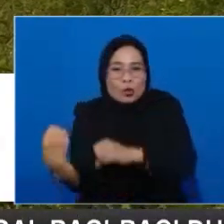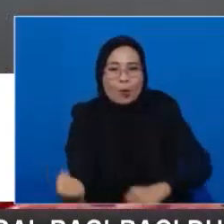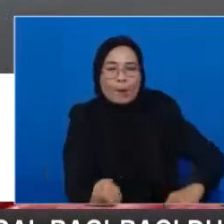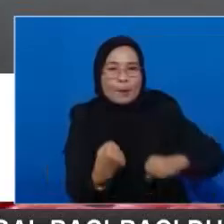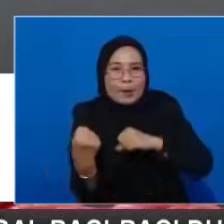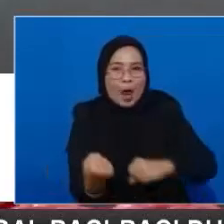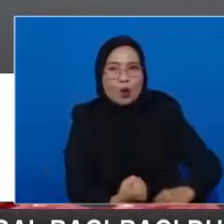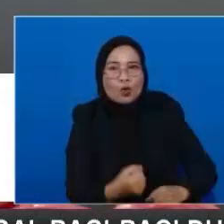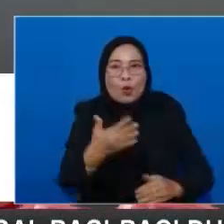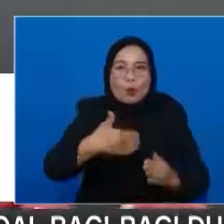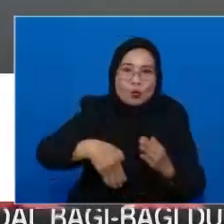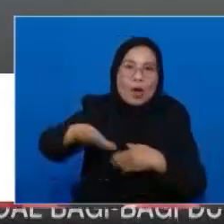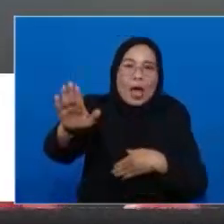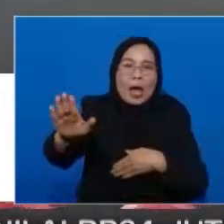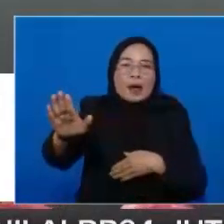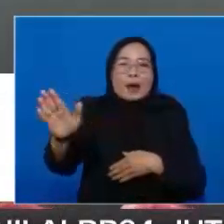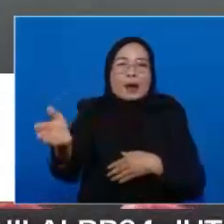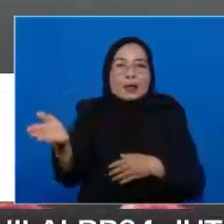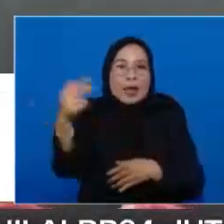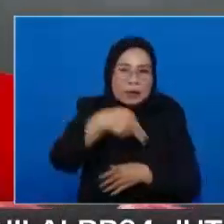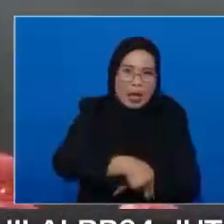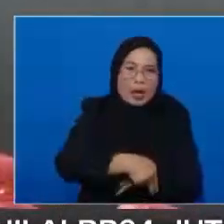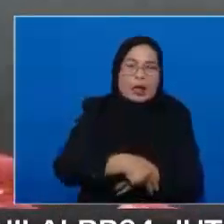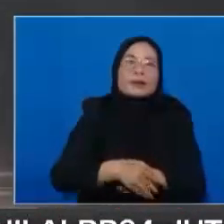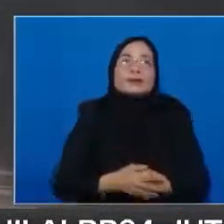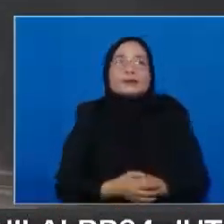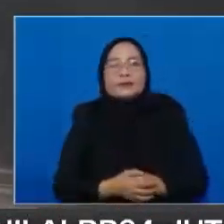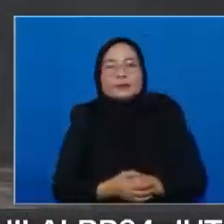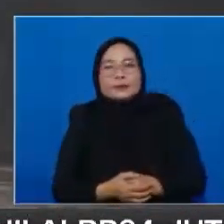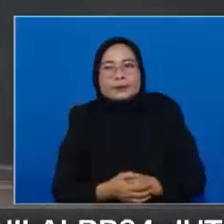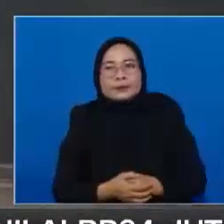dan pergi dari tempat berangkat menuju pulang. Tim Liputan CNN Indonesia.